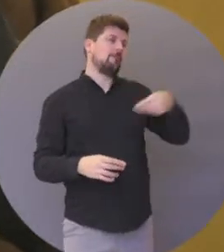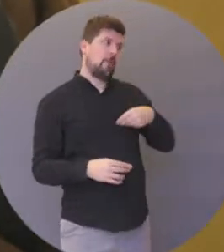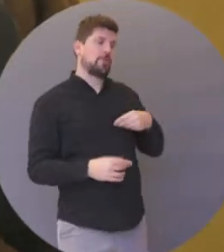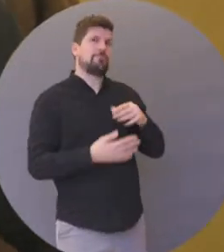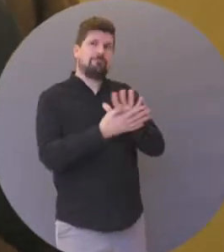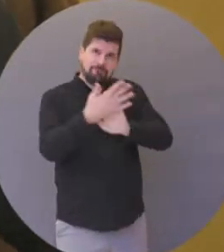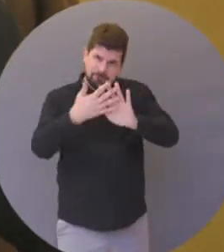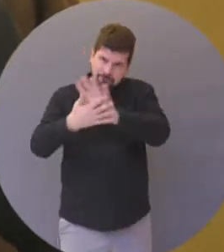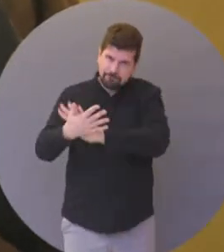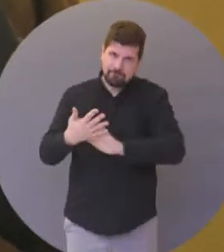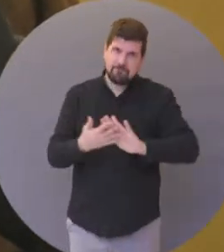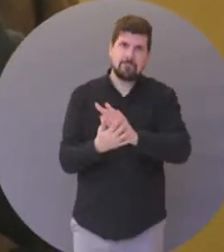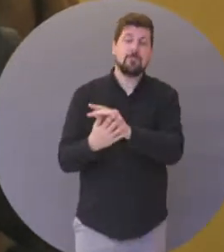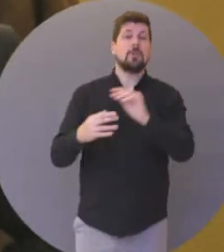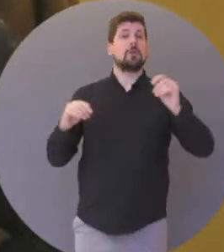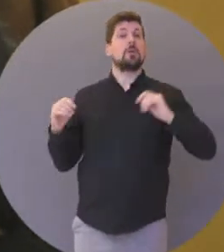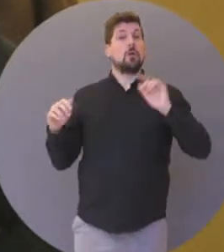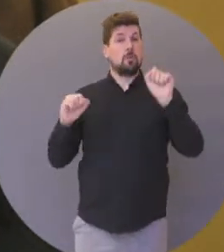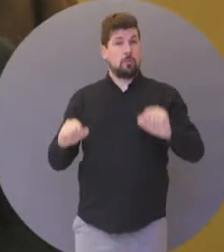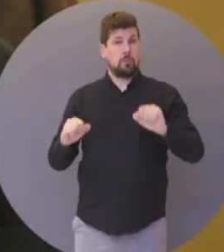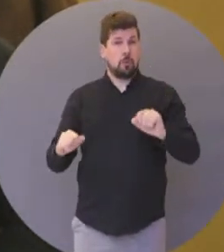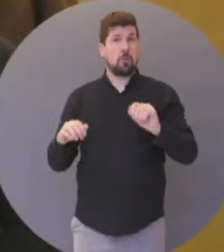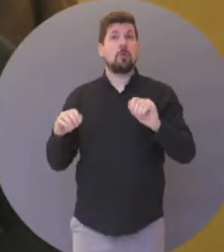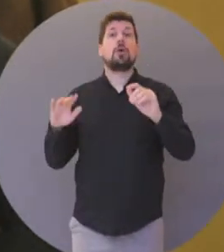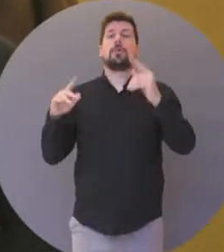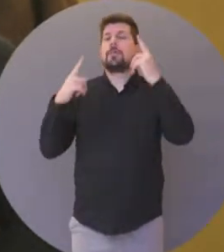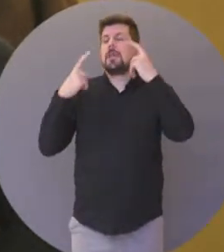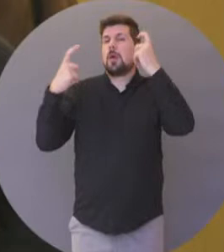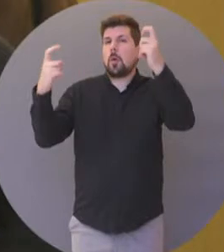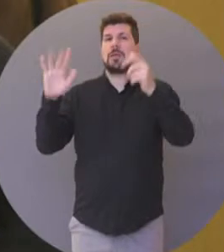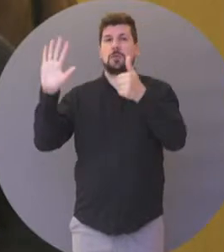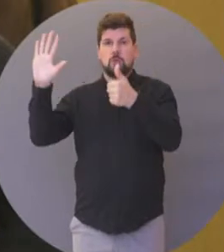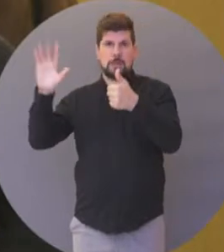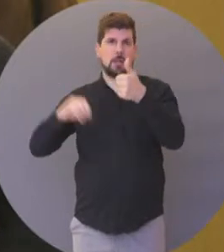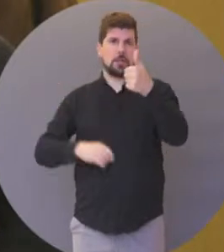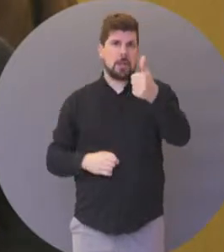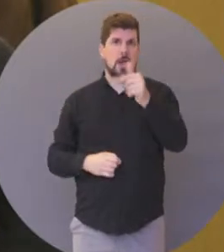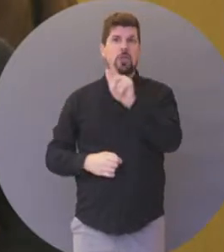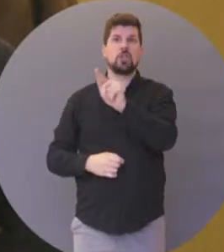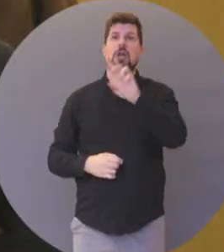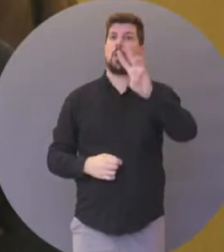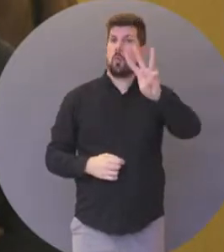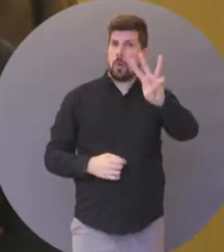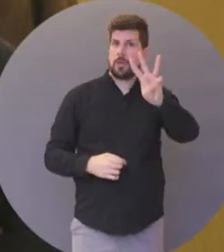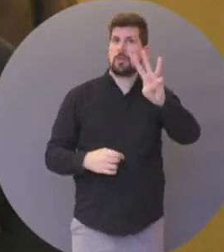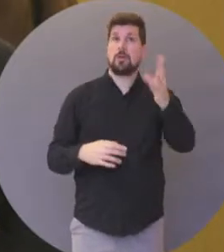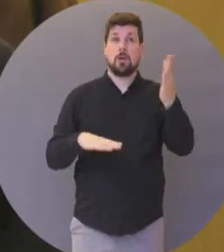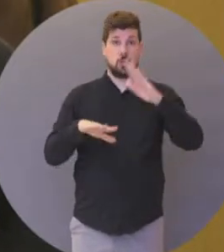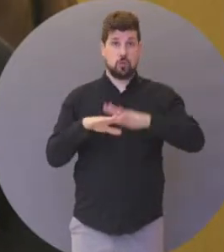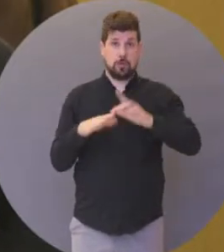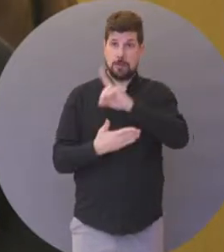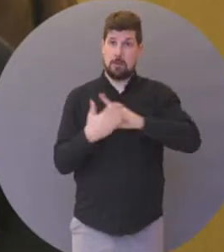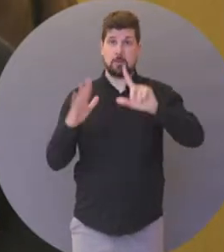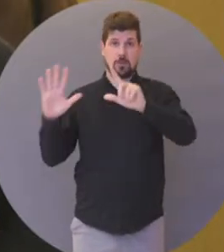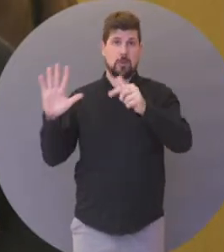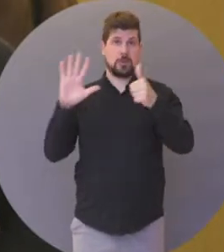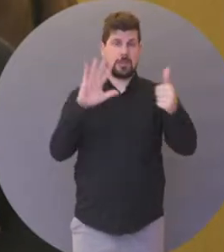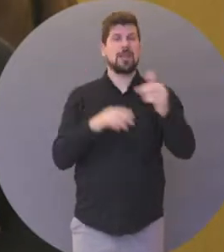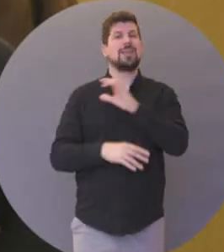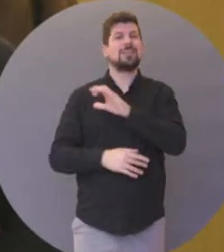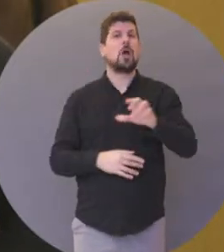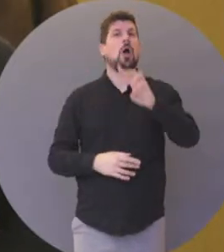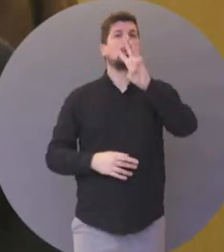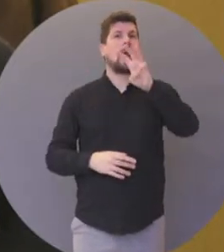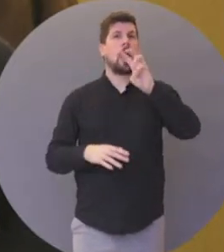à une puissance théorique de 61 gigawatts et fort cette constaté que la Seine-Maritime avec ses 140 km